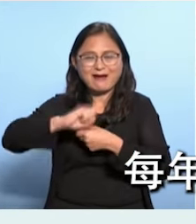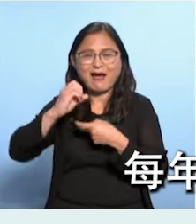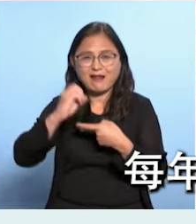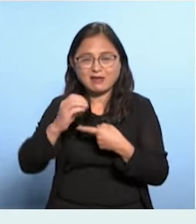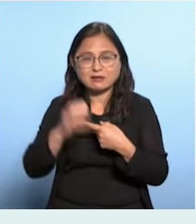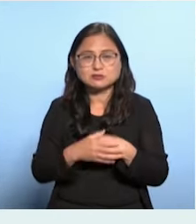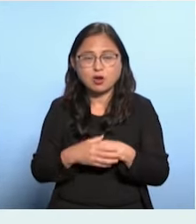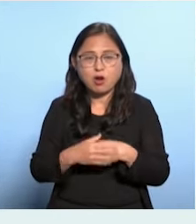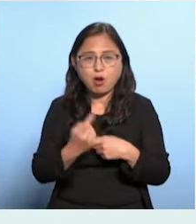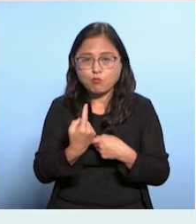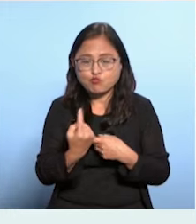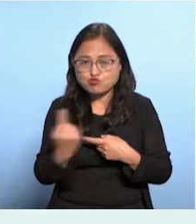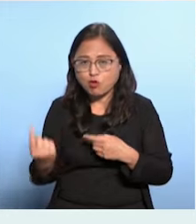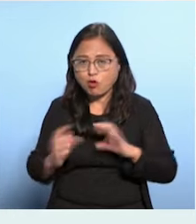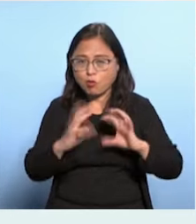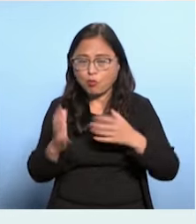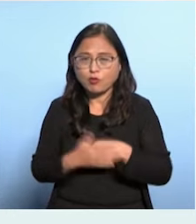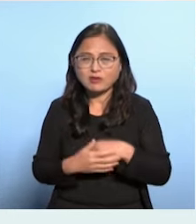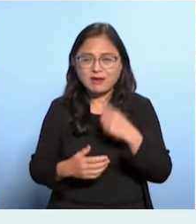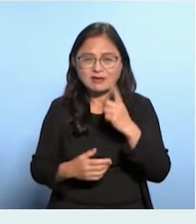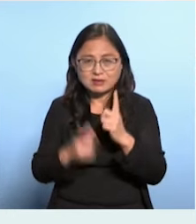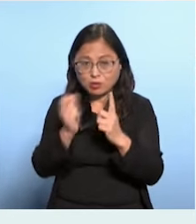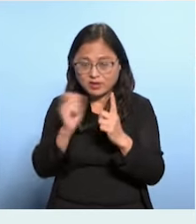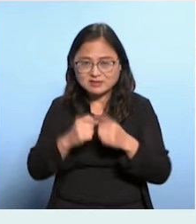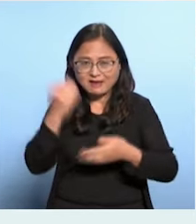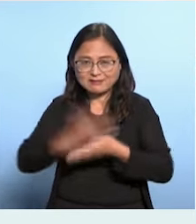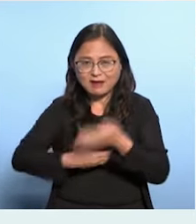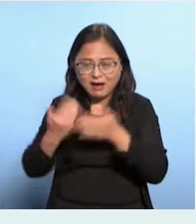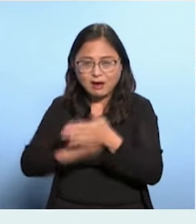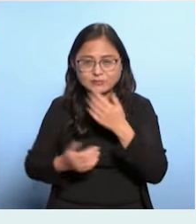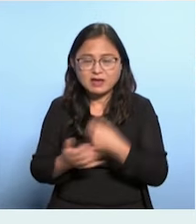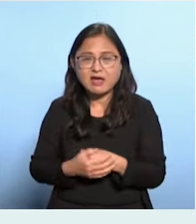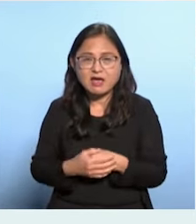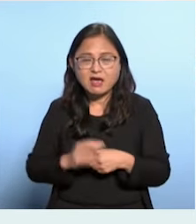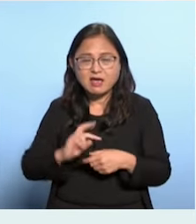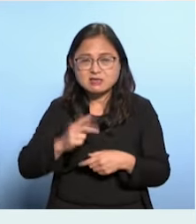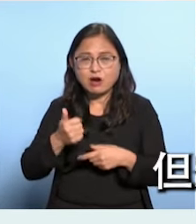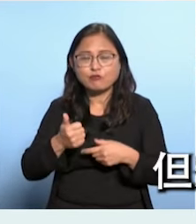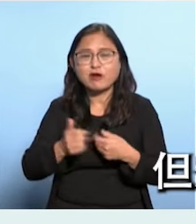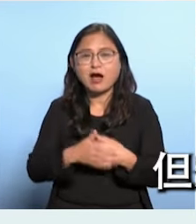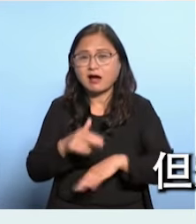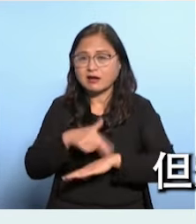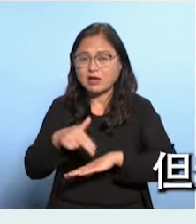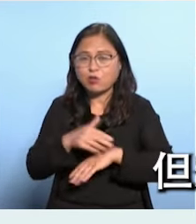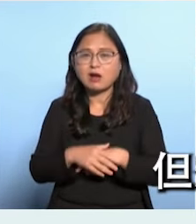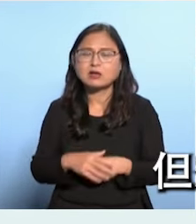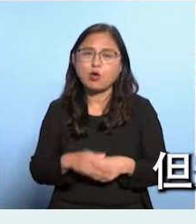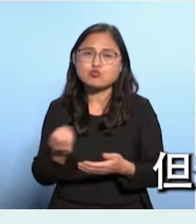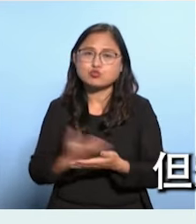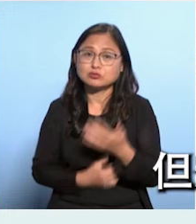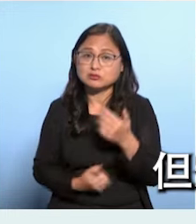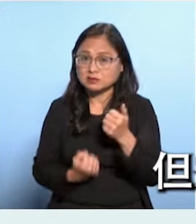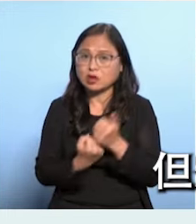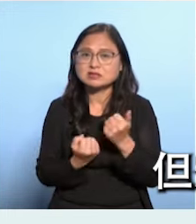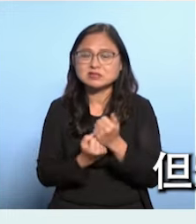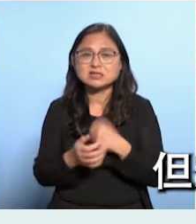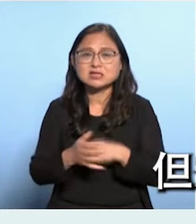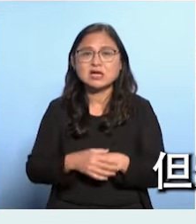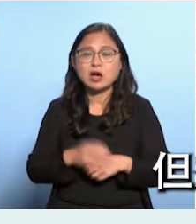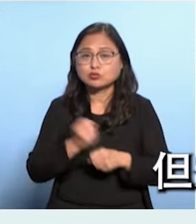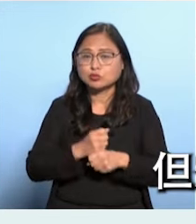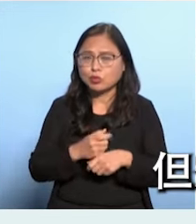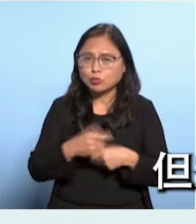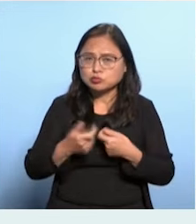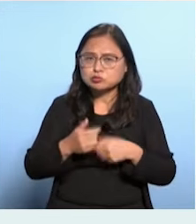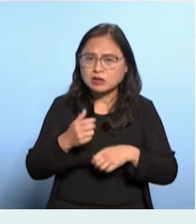開支的資源效率優化計劃，大原則我是支持的。但效率優化不是只是看